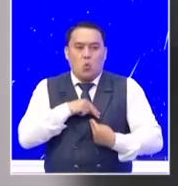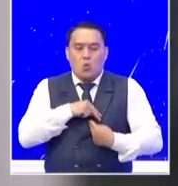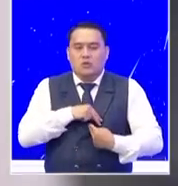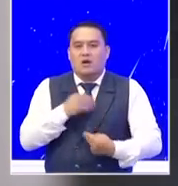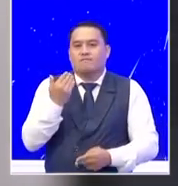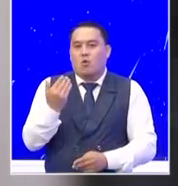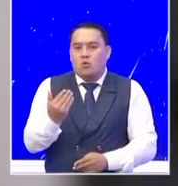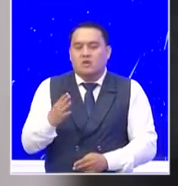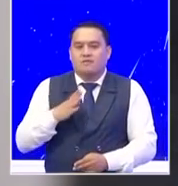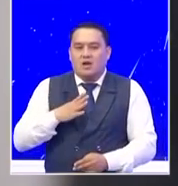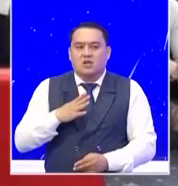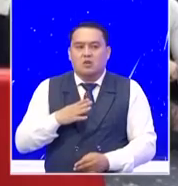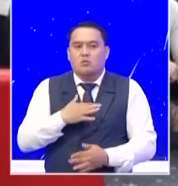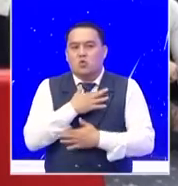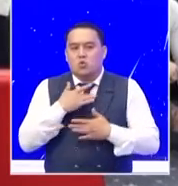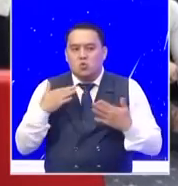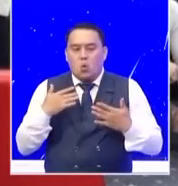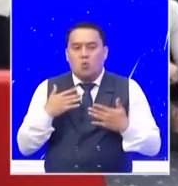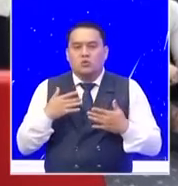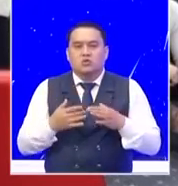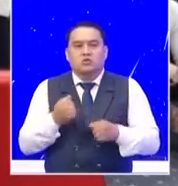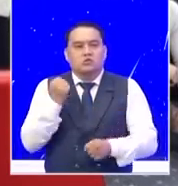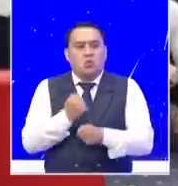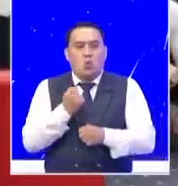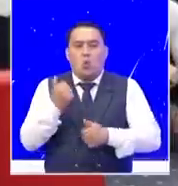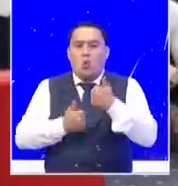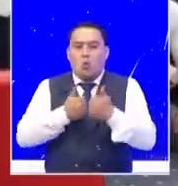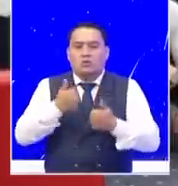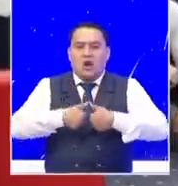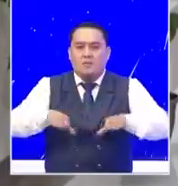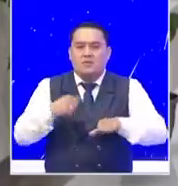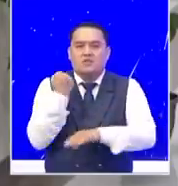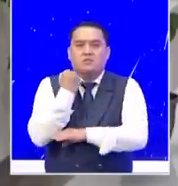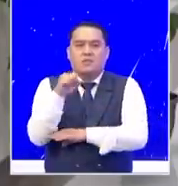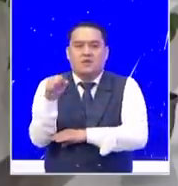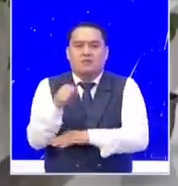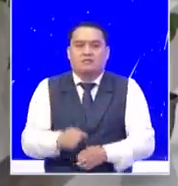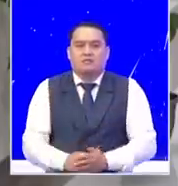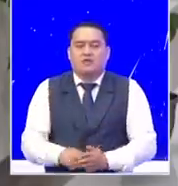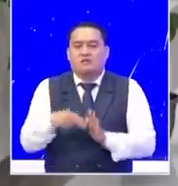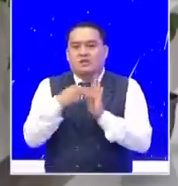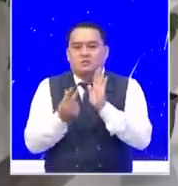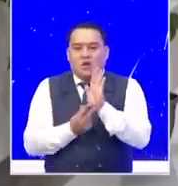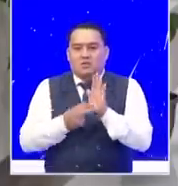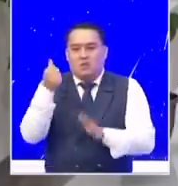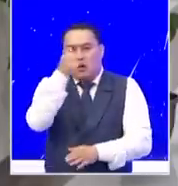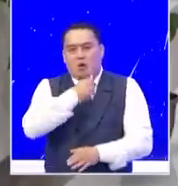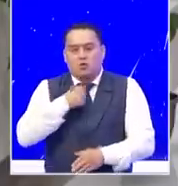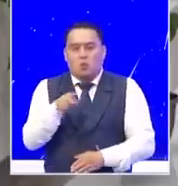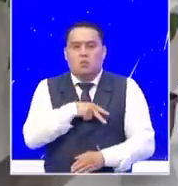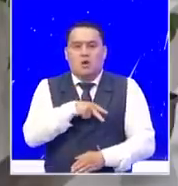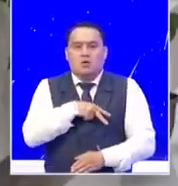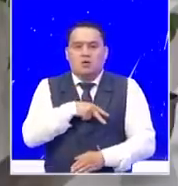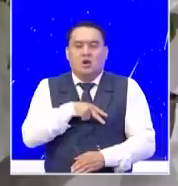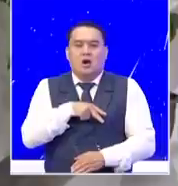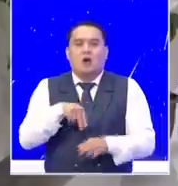Бейсена Куранбека признаны множеством самых строгих конкурсных комиссий. В 2018 году я получила премию